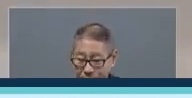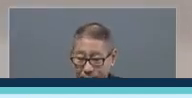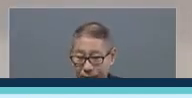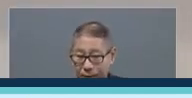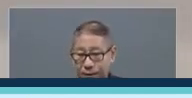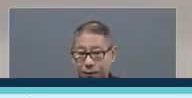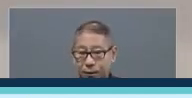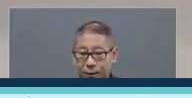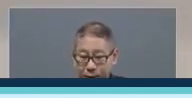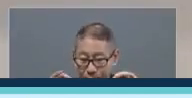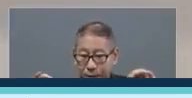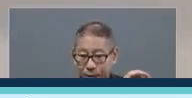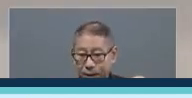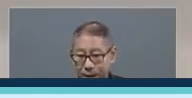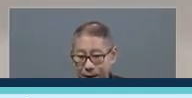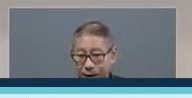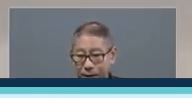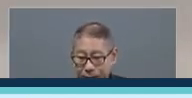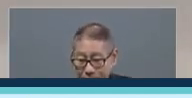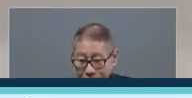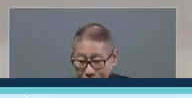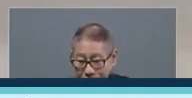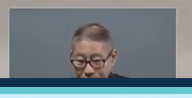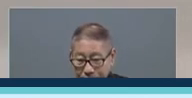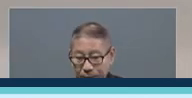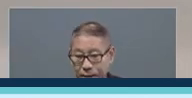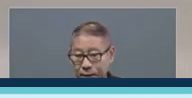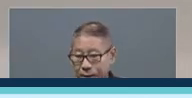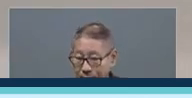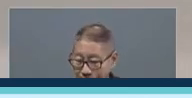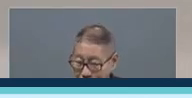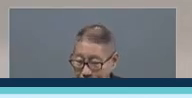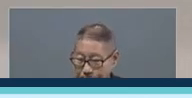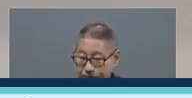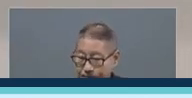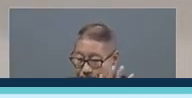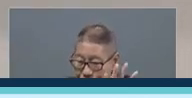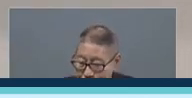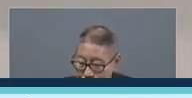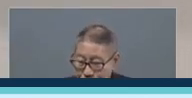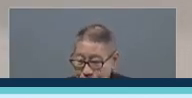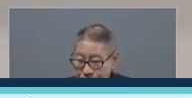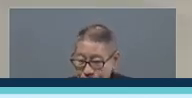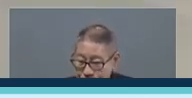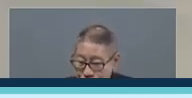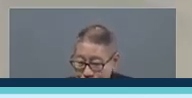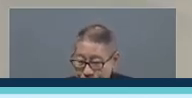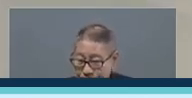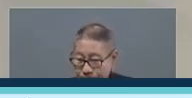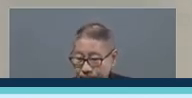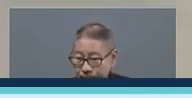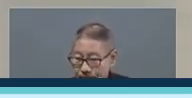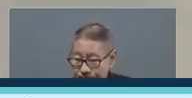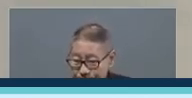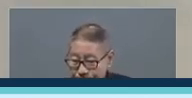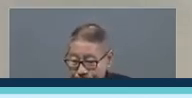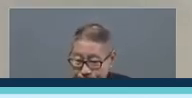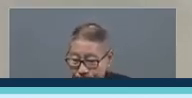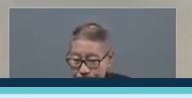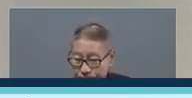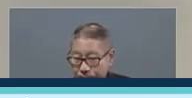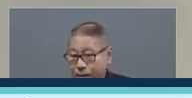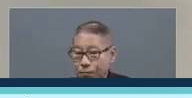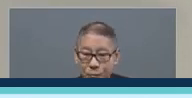พียงช่วงแรกที่มีประชาชนสนใจลงทะเบียนพร้อมกันจำนวนมากแต่ได้มีการแก้ไขแล้วรวมทั้งจากการเปิดสายด่วนดิจิทัลวอลเ